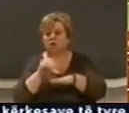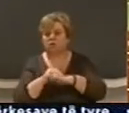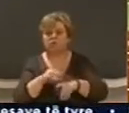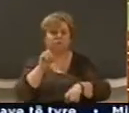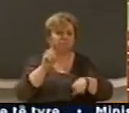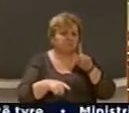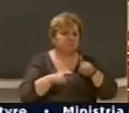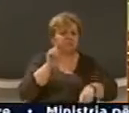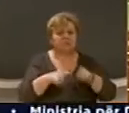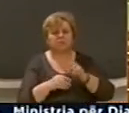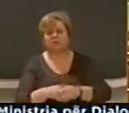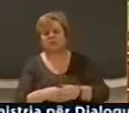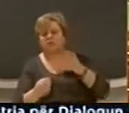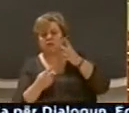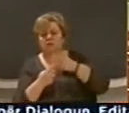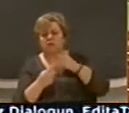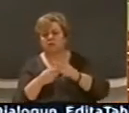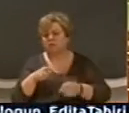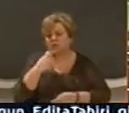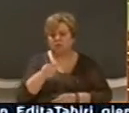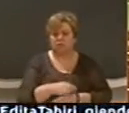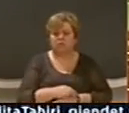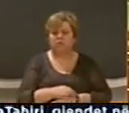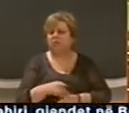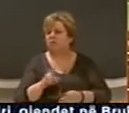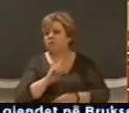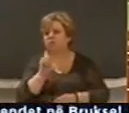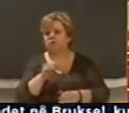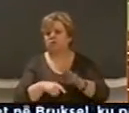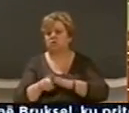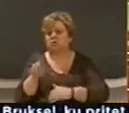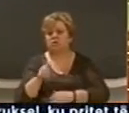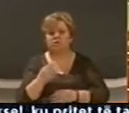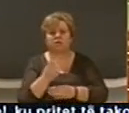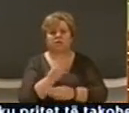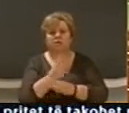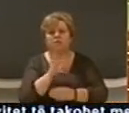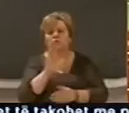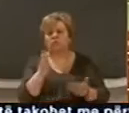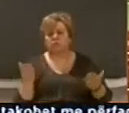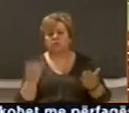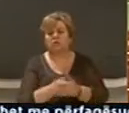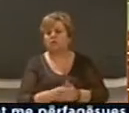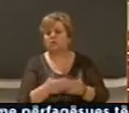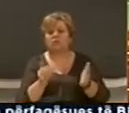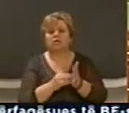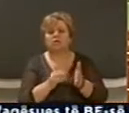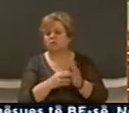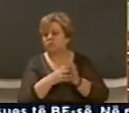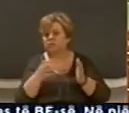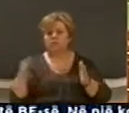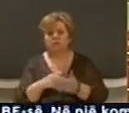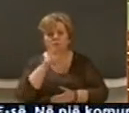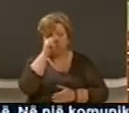këtu nëpër media të cilat thoni mos e lëshoni vendin tuaj? Deri kur do të vazhdoj që me policë